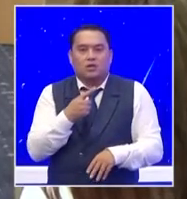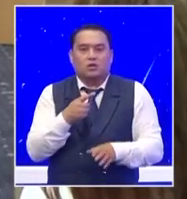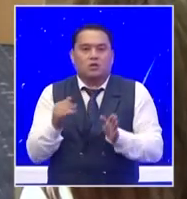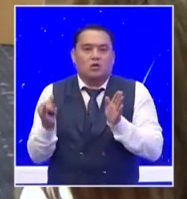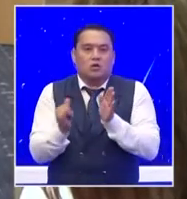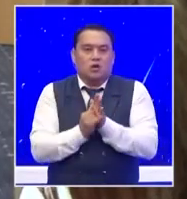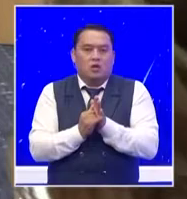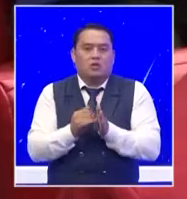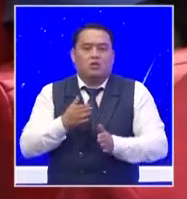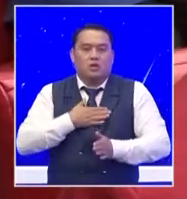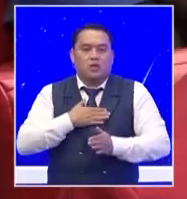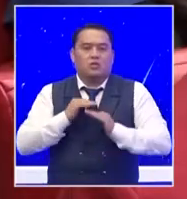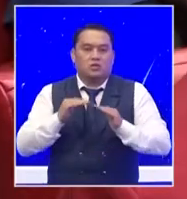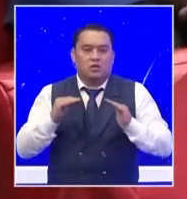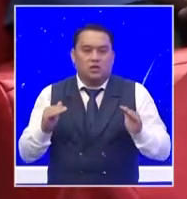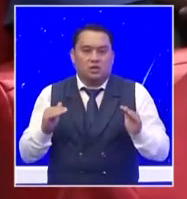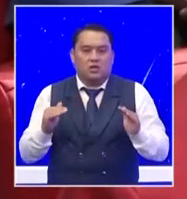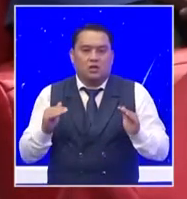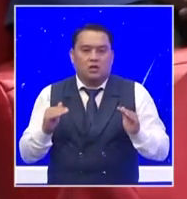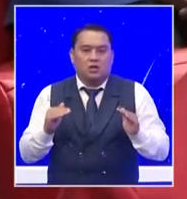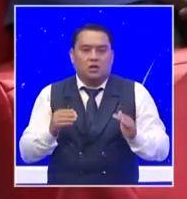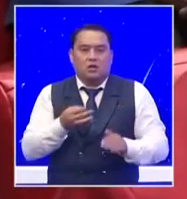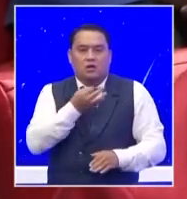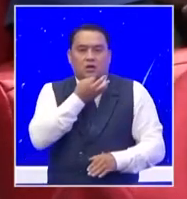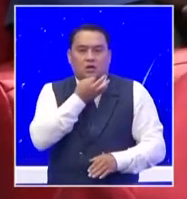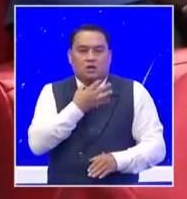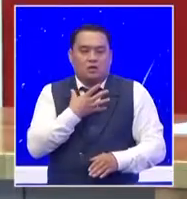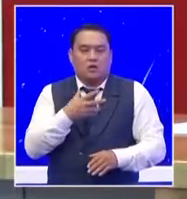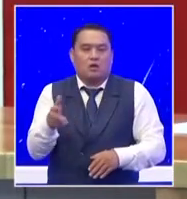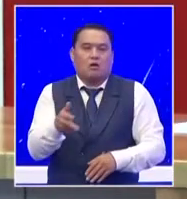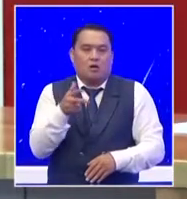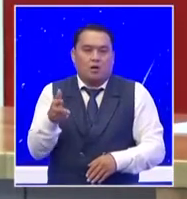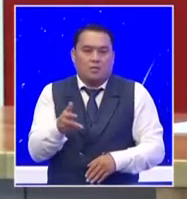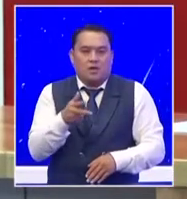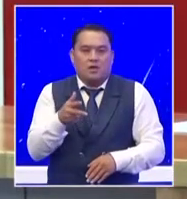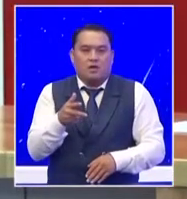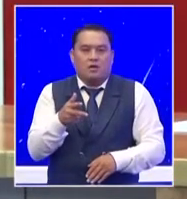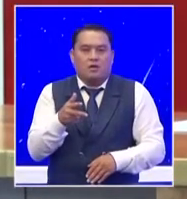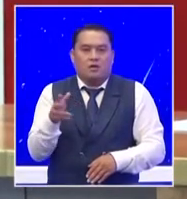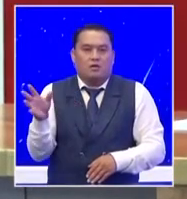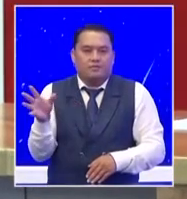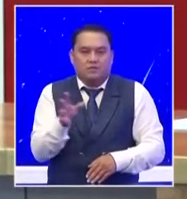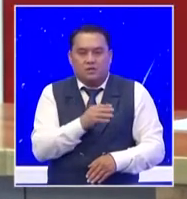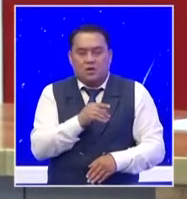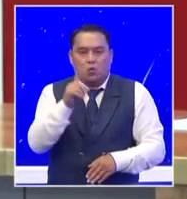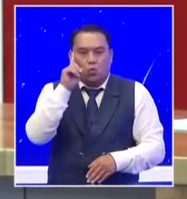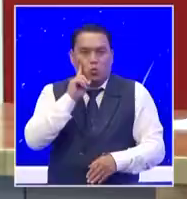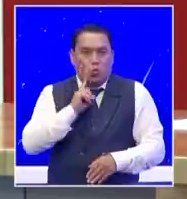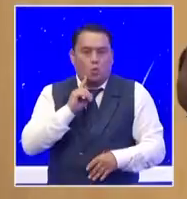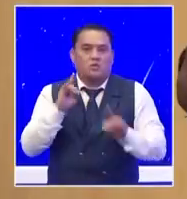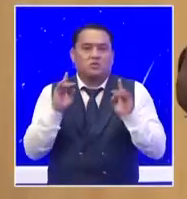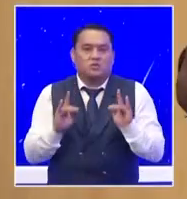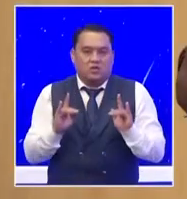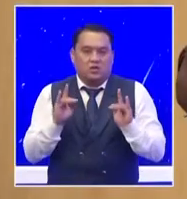сделайте, чтобы наши дети, это очень хорошие, они с камерами, с видео этим, удобны